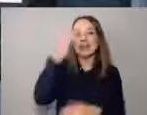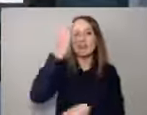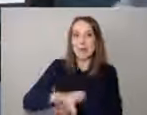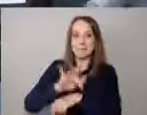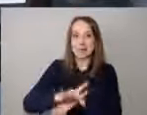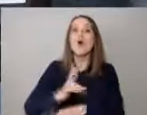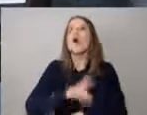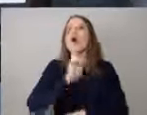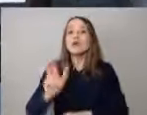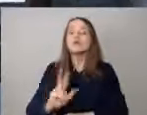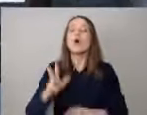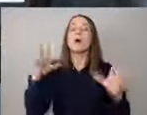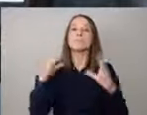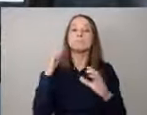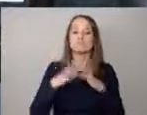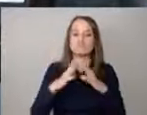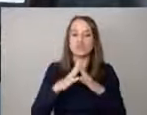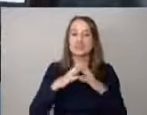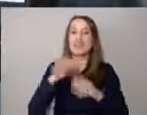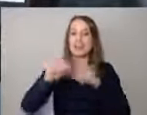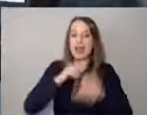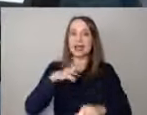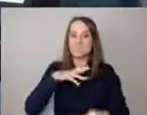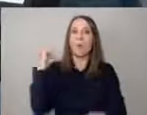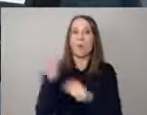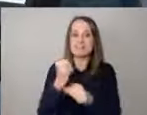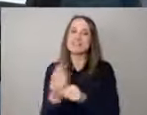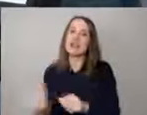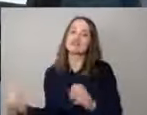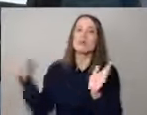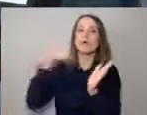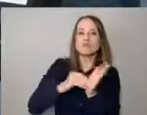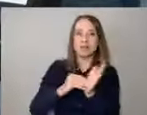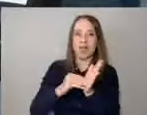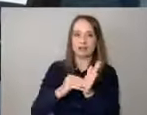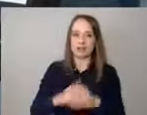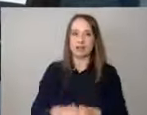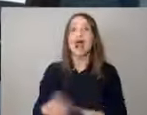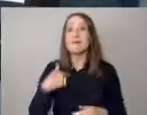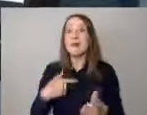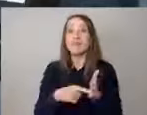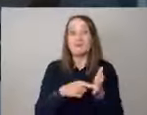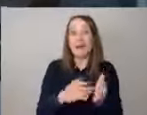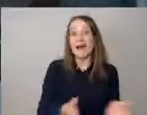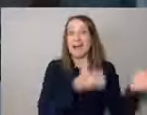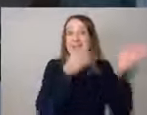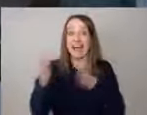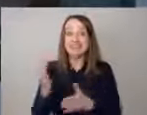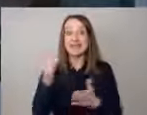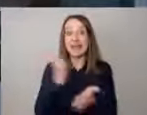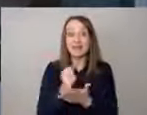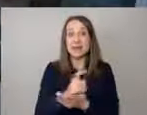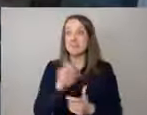lat. Dlaczego o tym mówię? Bo to jest kolejna kwestia, gdzie potrafimy się porozumieć.